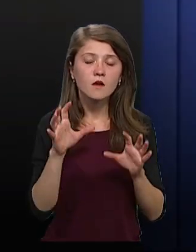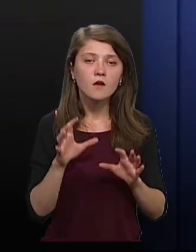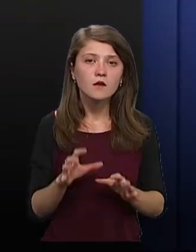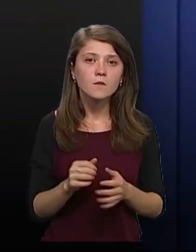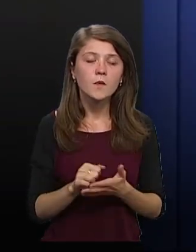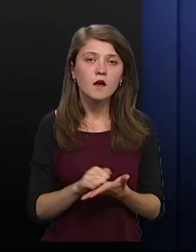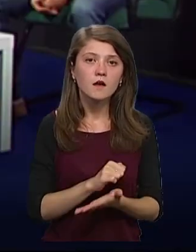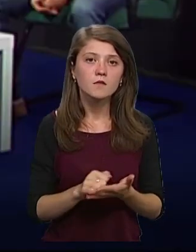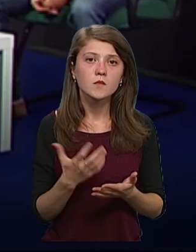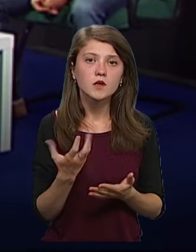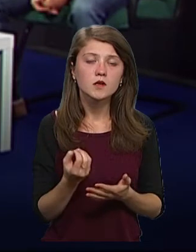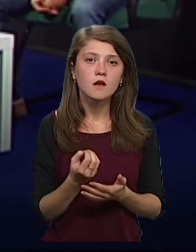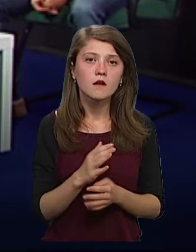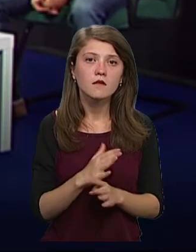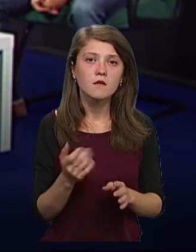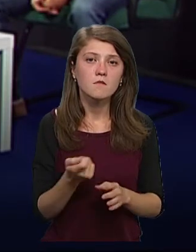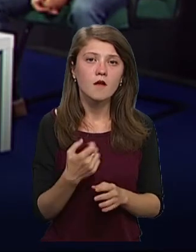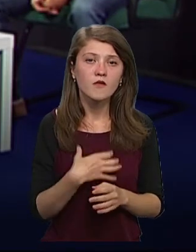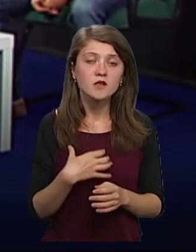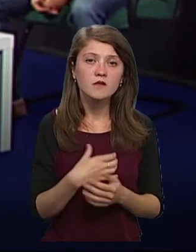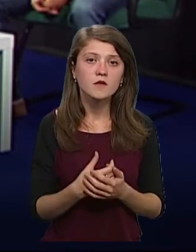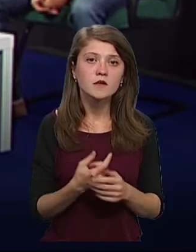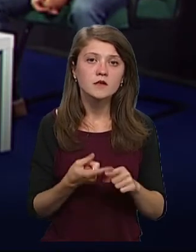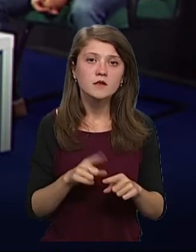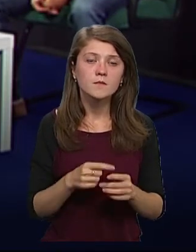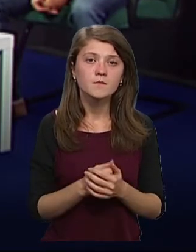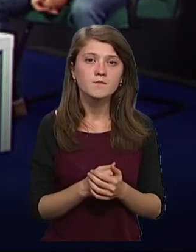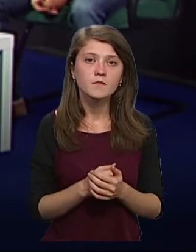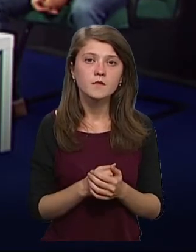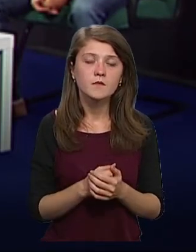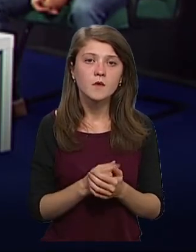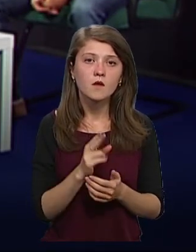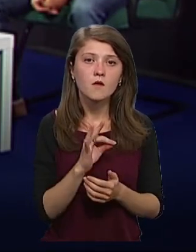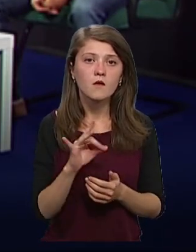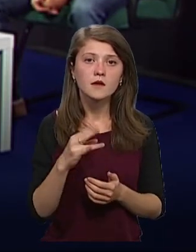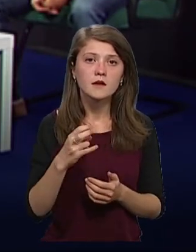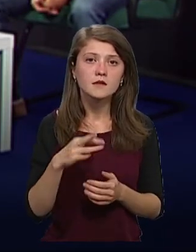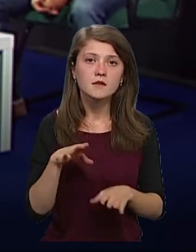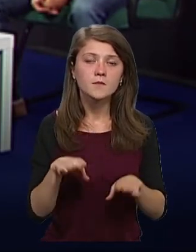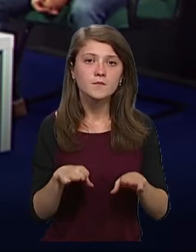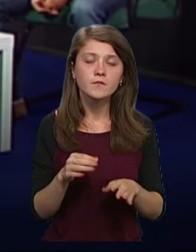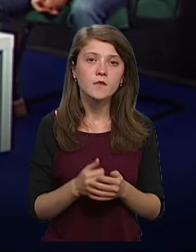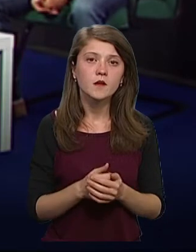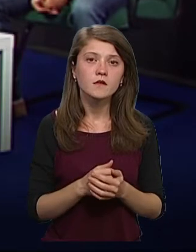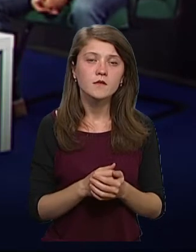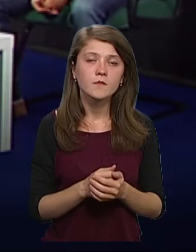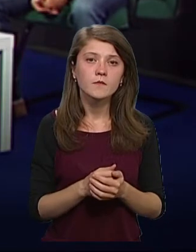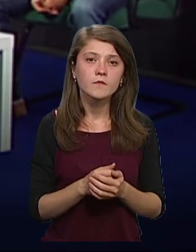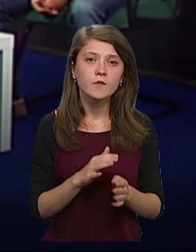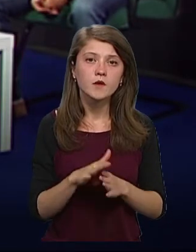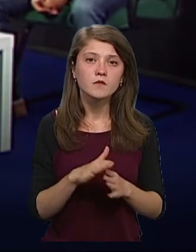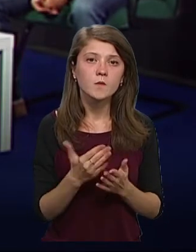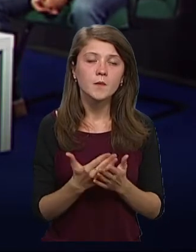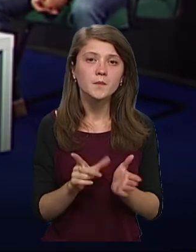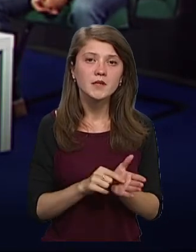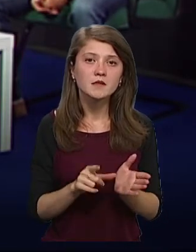актам. І ще немаловажливо, за це мало хто ще говорить, це координація між територіальними органами виконавчої влади,